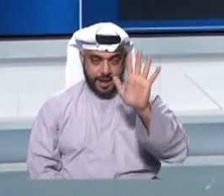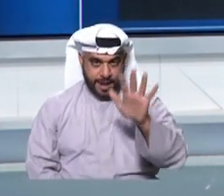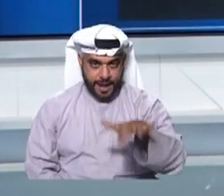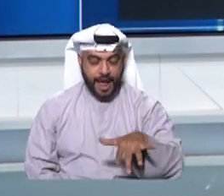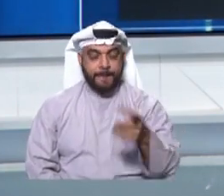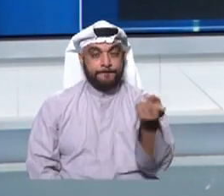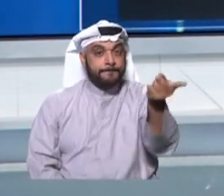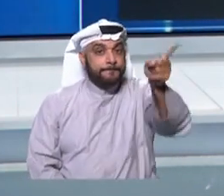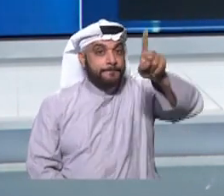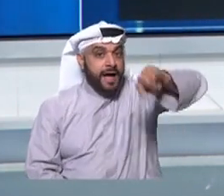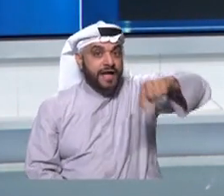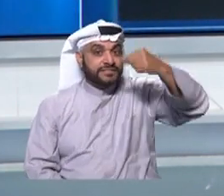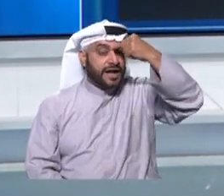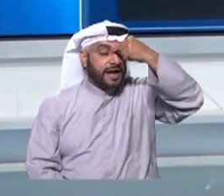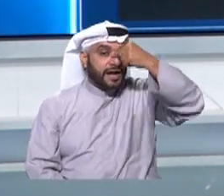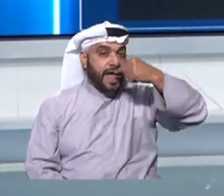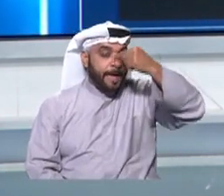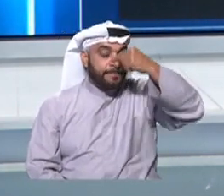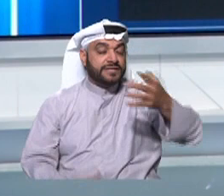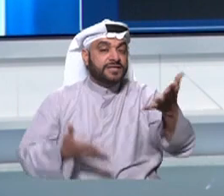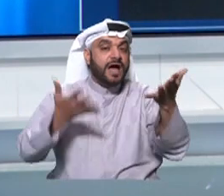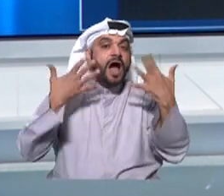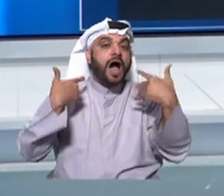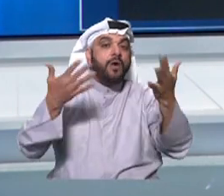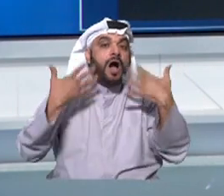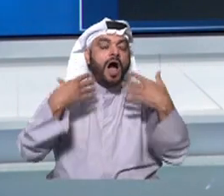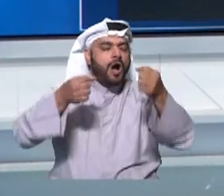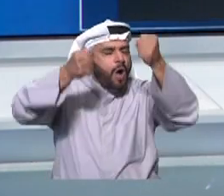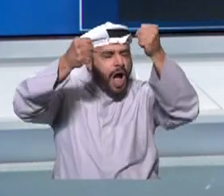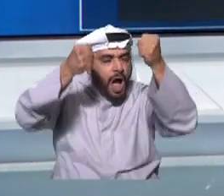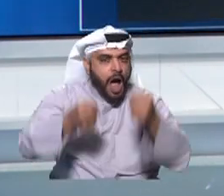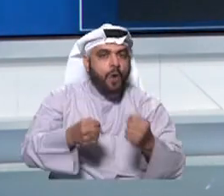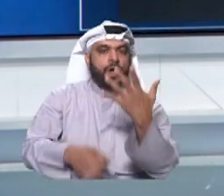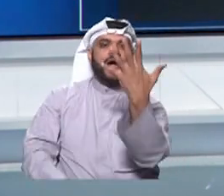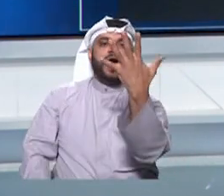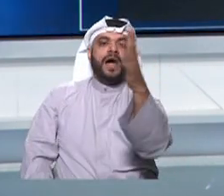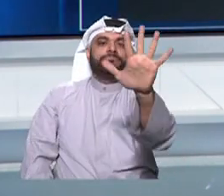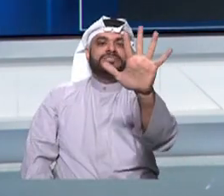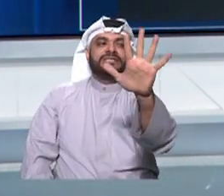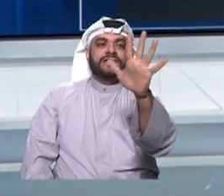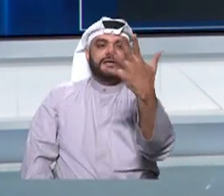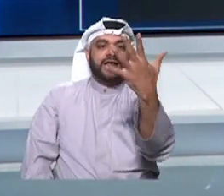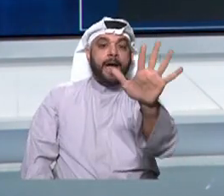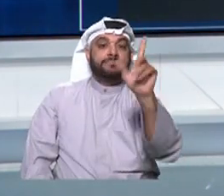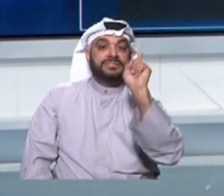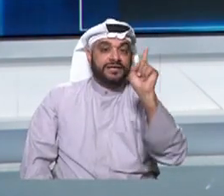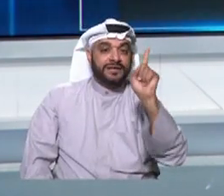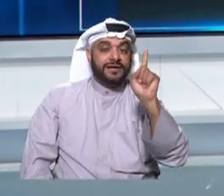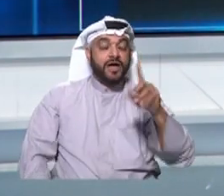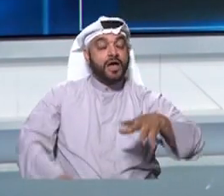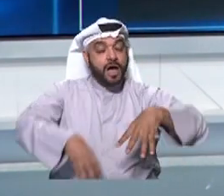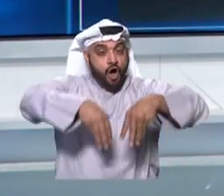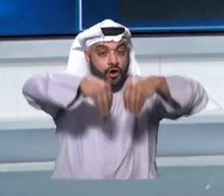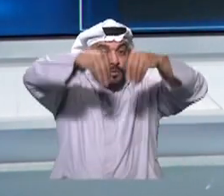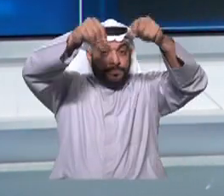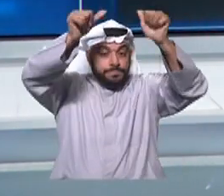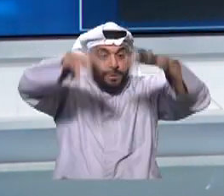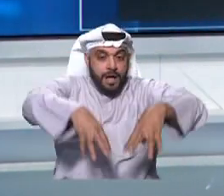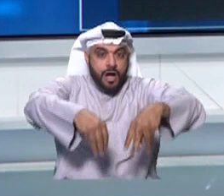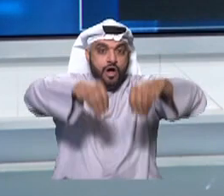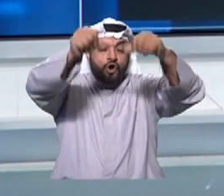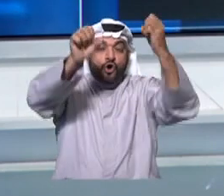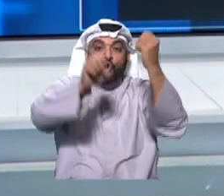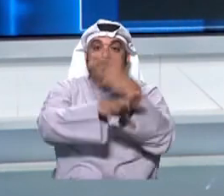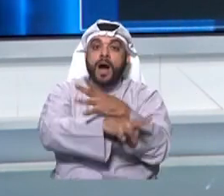الشرقية، سرعتها من 15 إلى 50 كيلومتر في الساعة، وفرص لغبار مثار وأمطار متفرقة